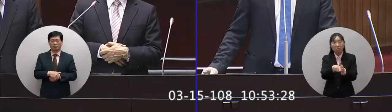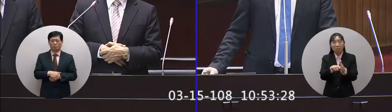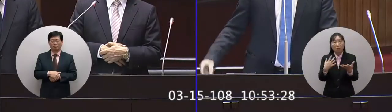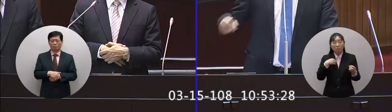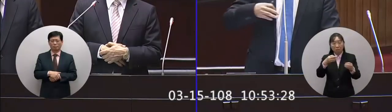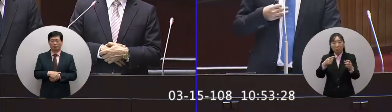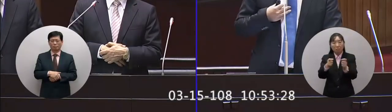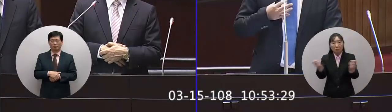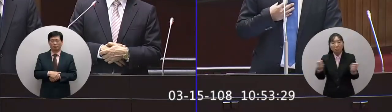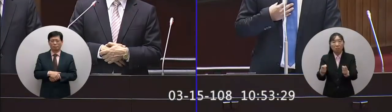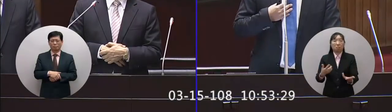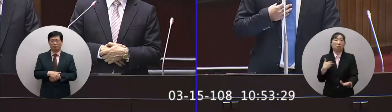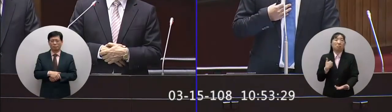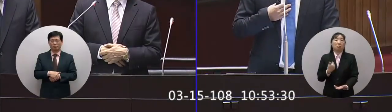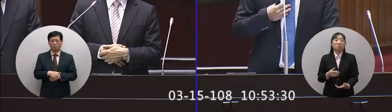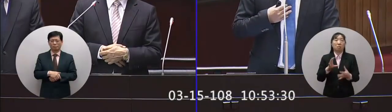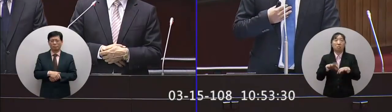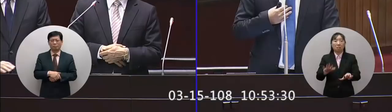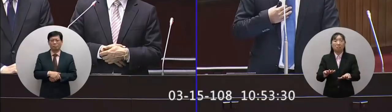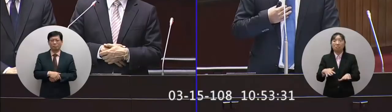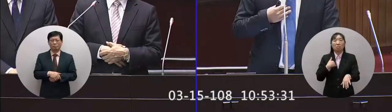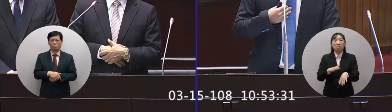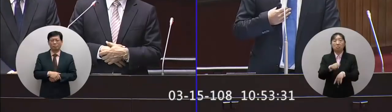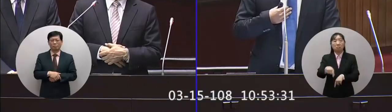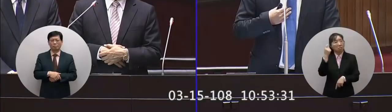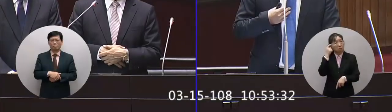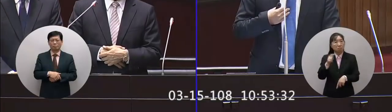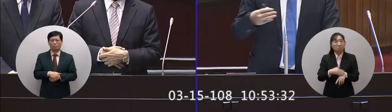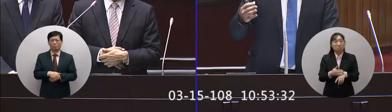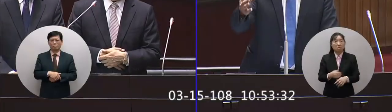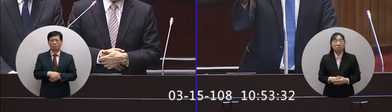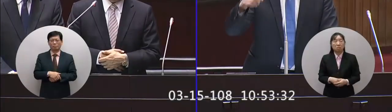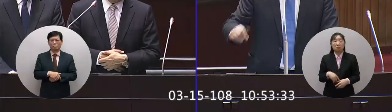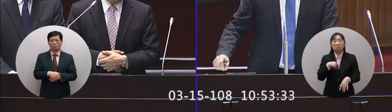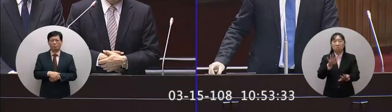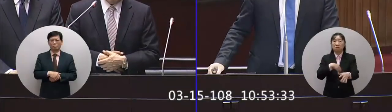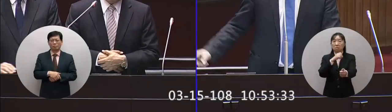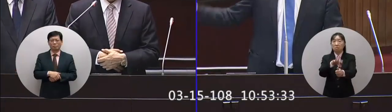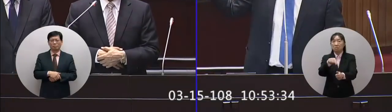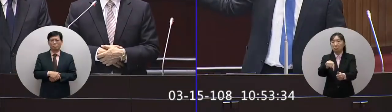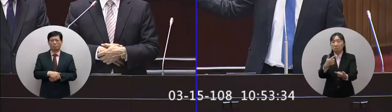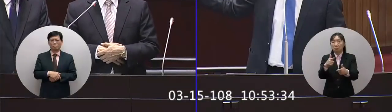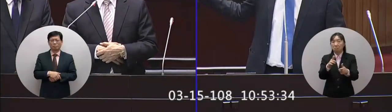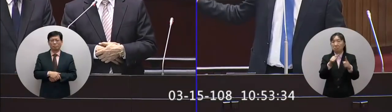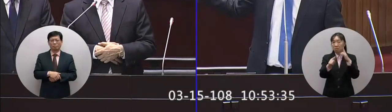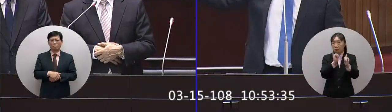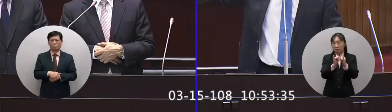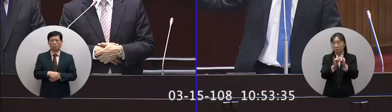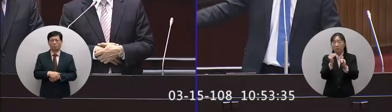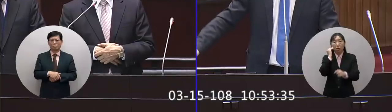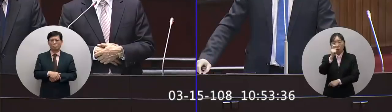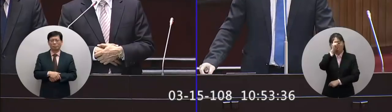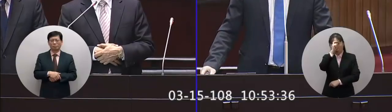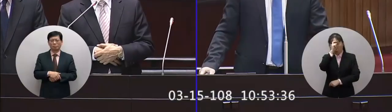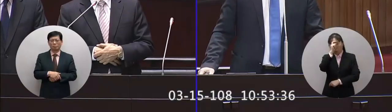保证。我今天不会用这样子的心态，不会用这样的心情跟院长讲。当人民的期待这